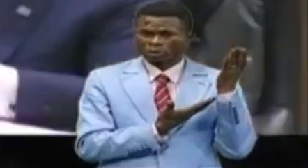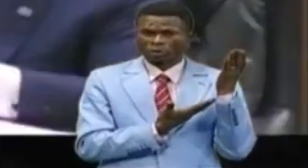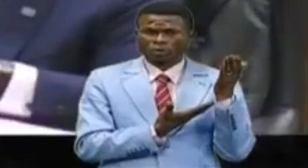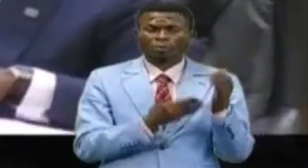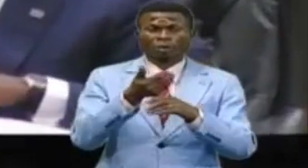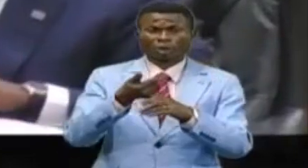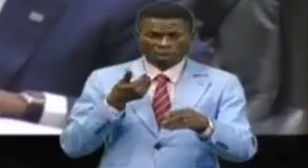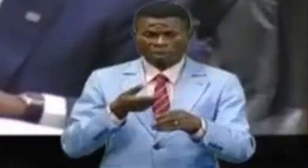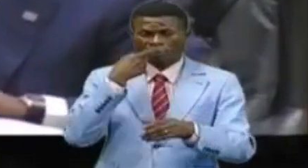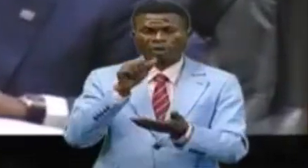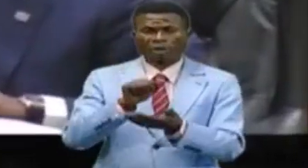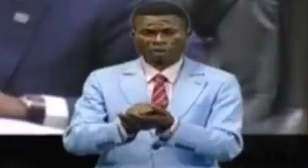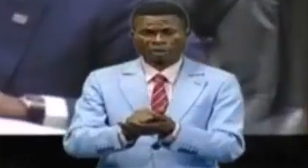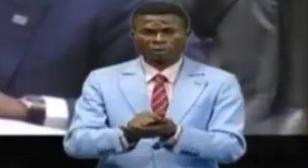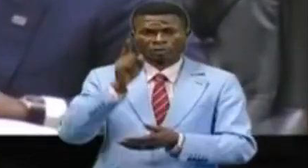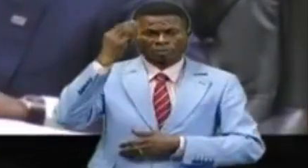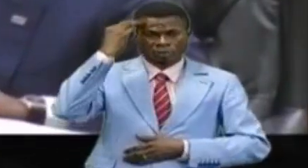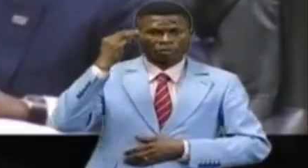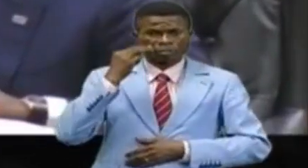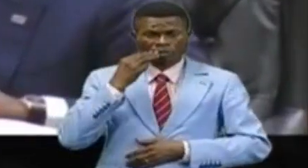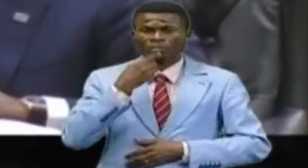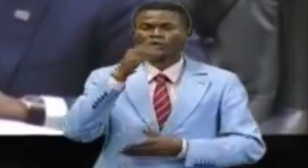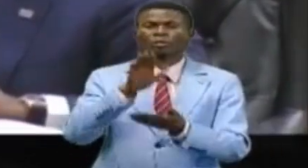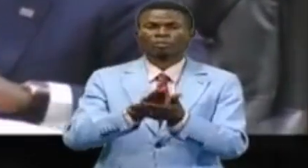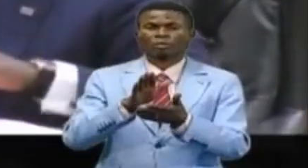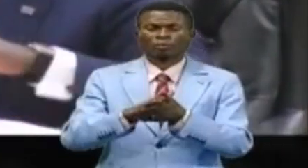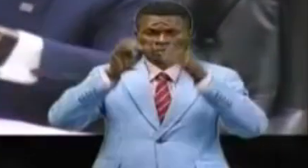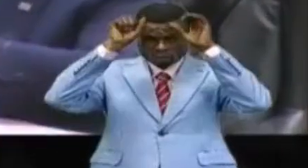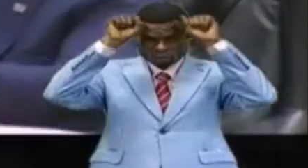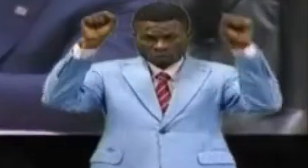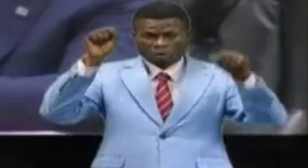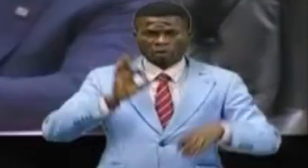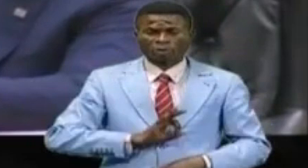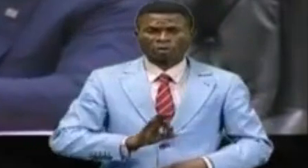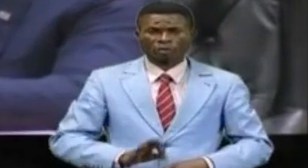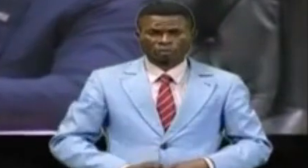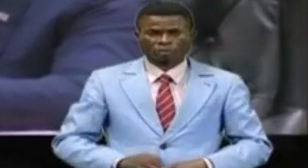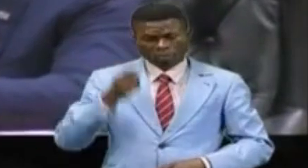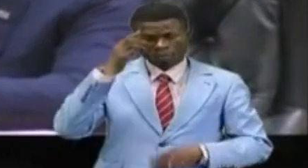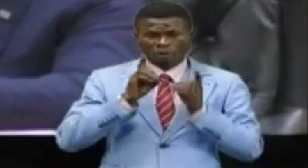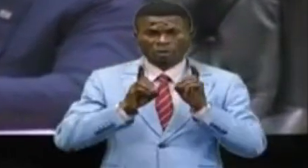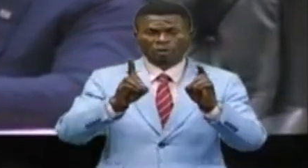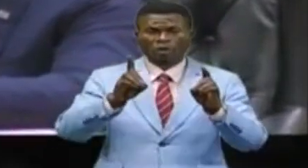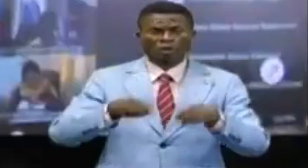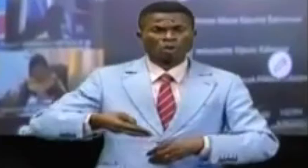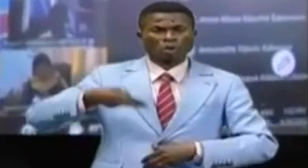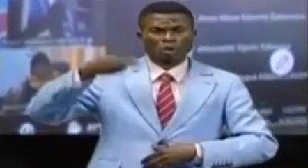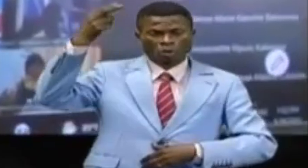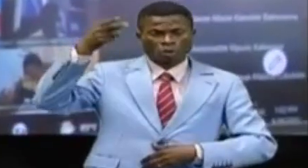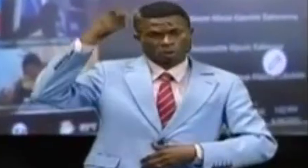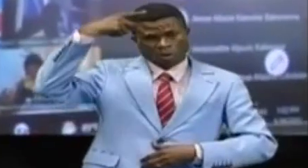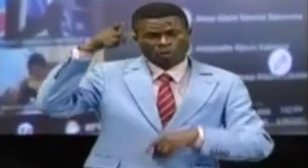bien avant de les aborder, il a tenu à rendre hommage au président de la République pour les discours de haute portée